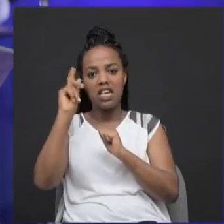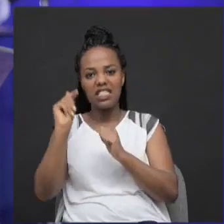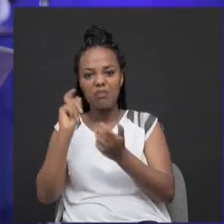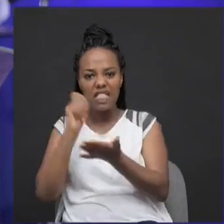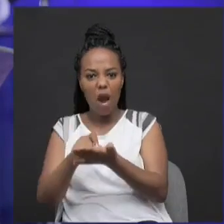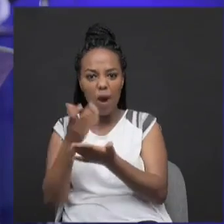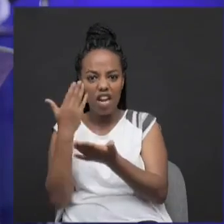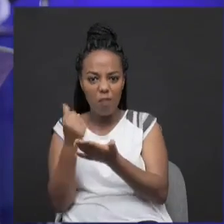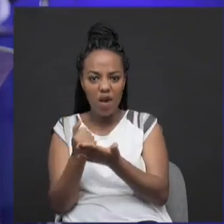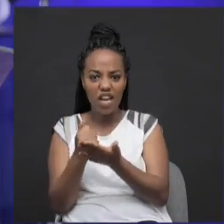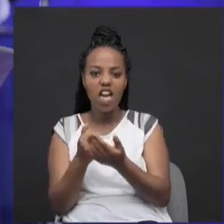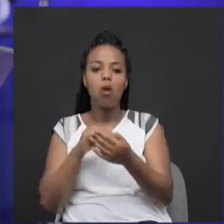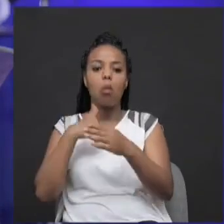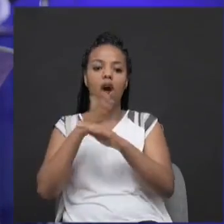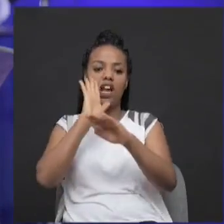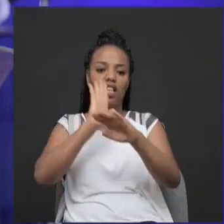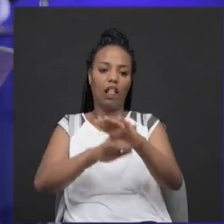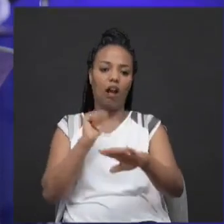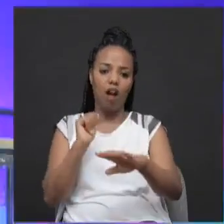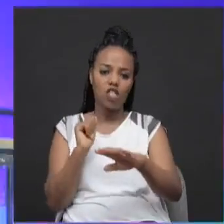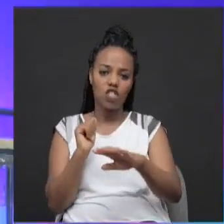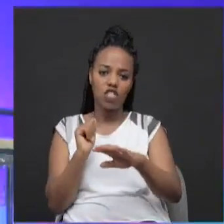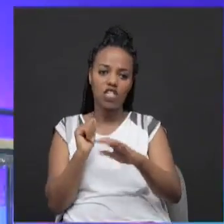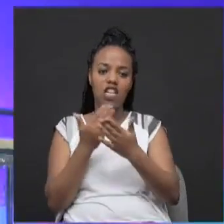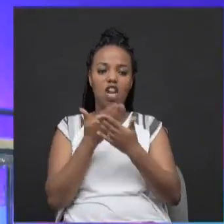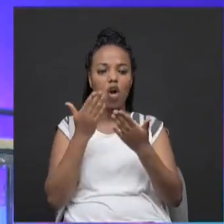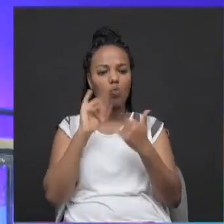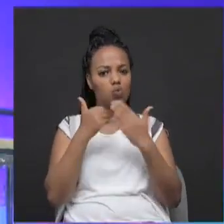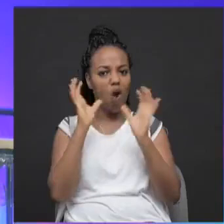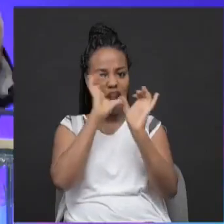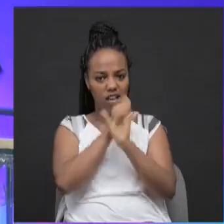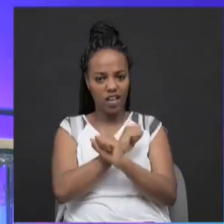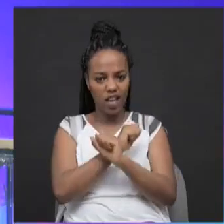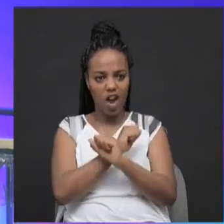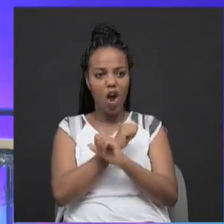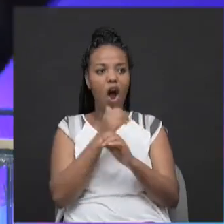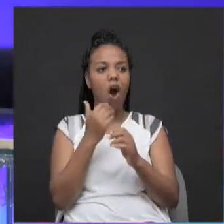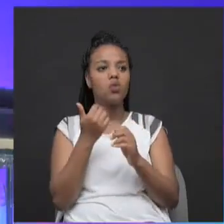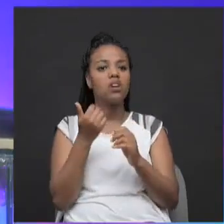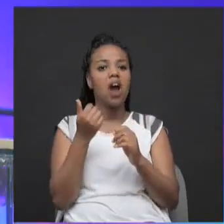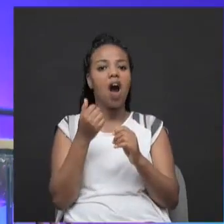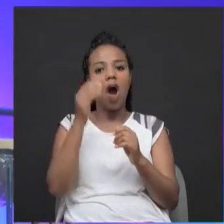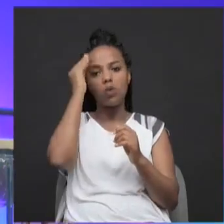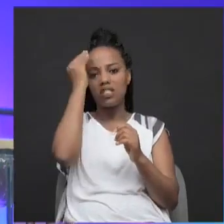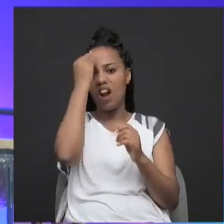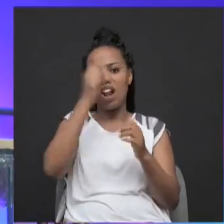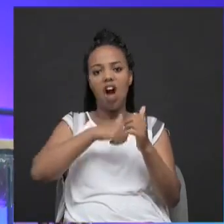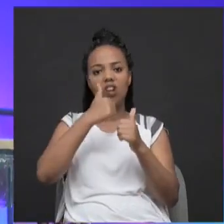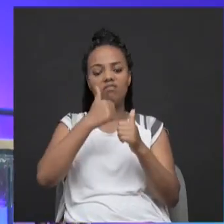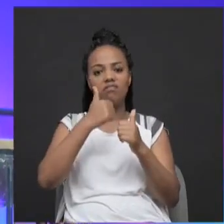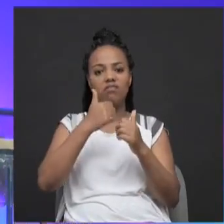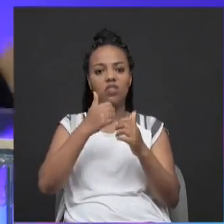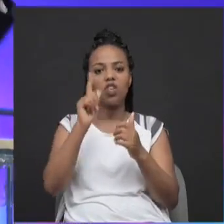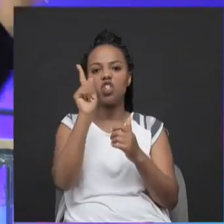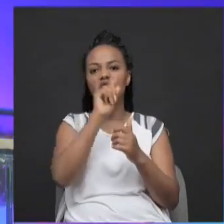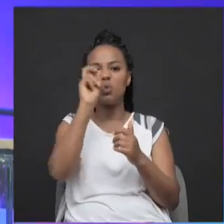ምዝገባ ነበራት ከዛ በኋላ ተጠራች ነገሯ አለቀ ከአውስትራሊያ አልፎ ወደዛ ኒውዚላንድ የሚባል